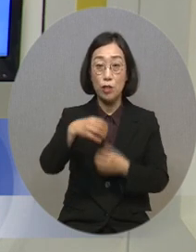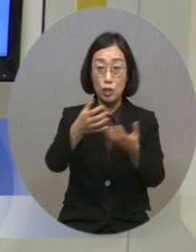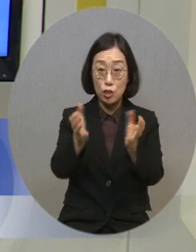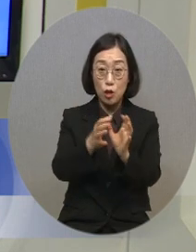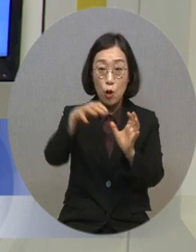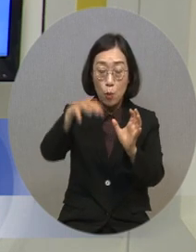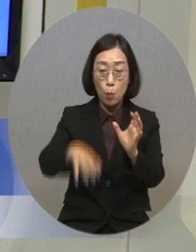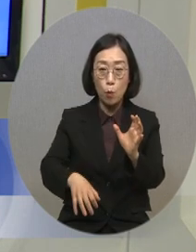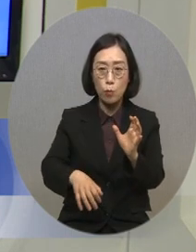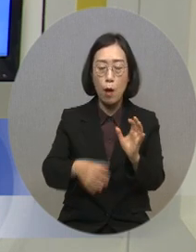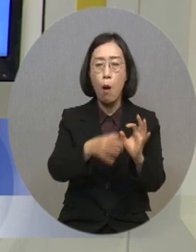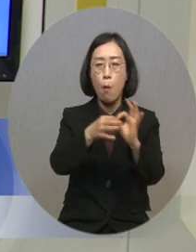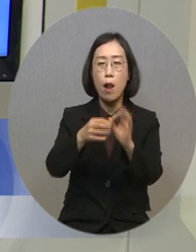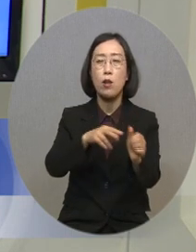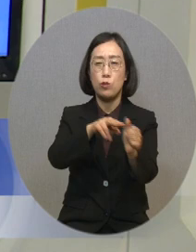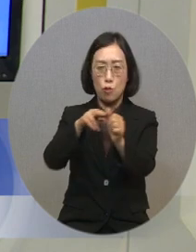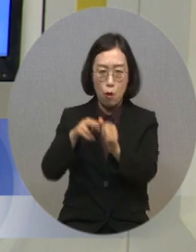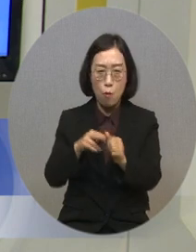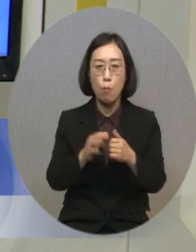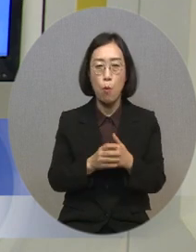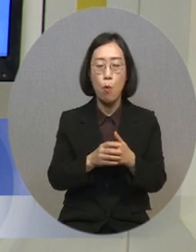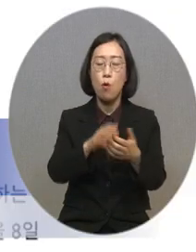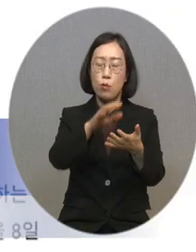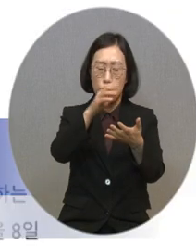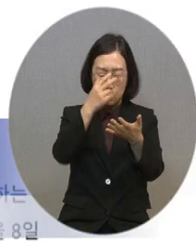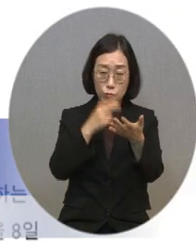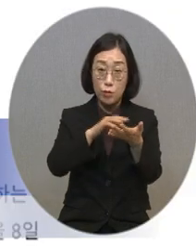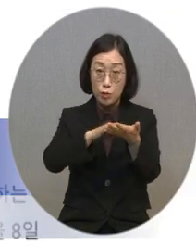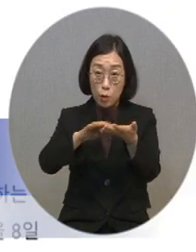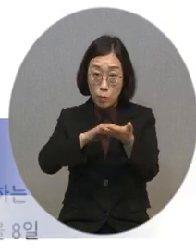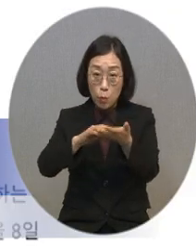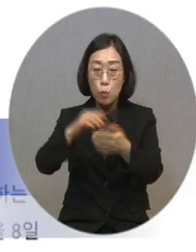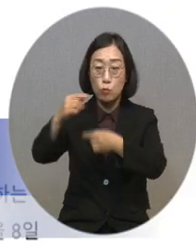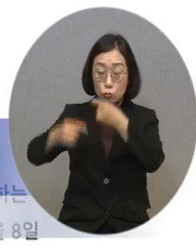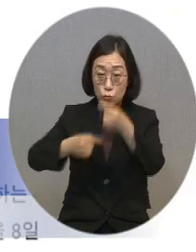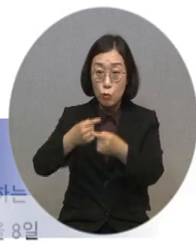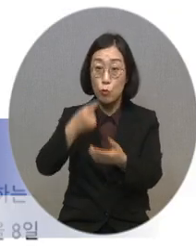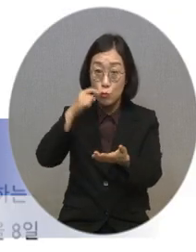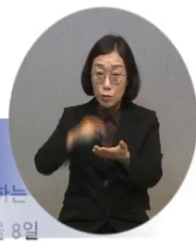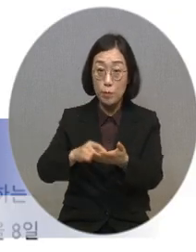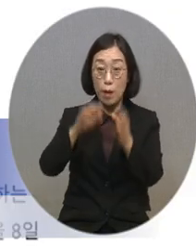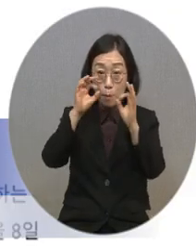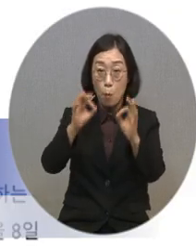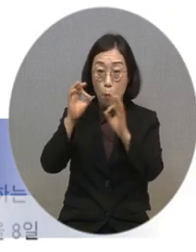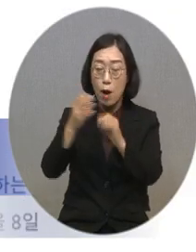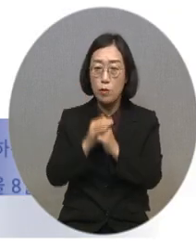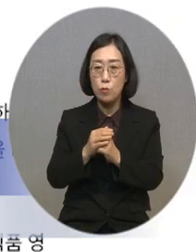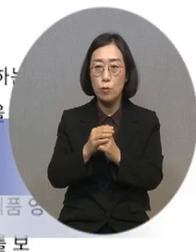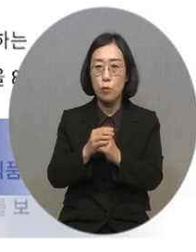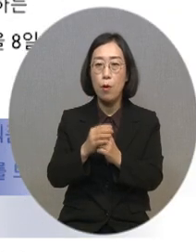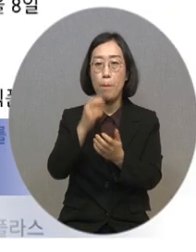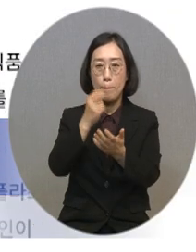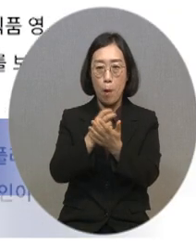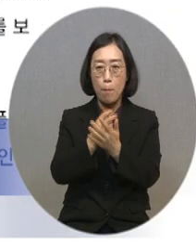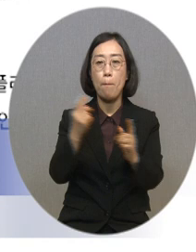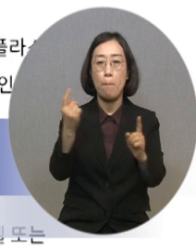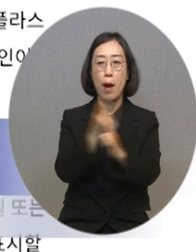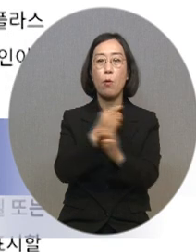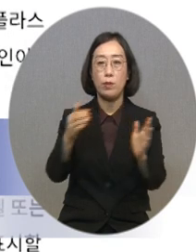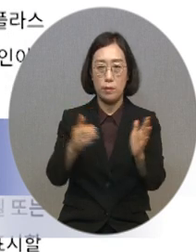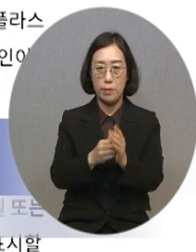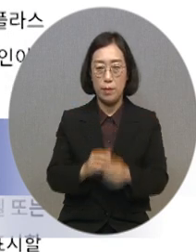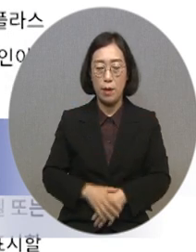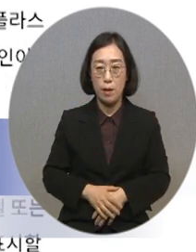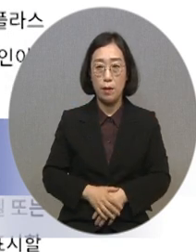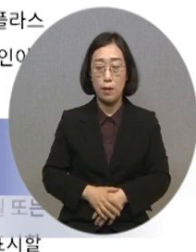정보를 점자와 음성 수어 영상으로 쉽게 확인할 수 있도록 가이드라인을 정했습니다 시각은 이번